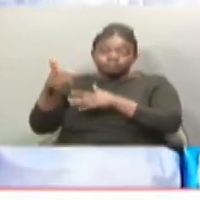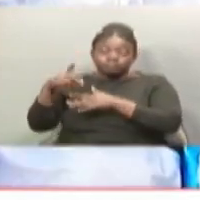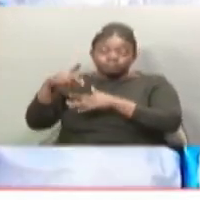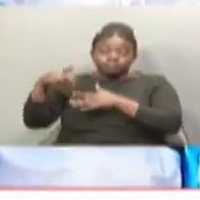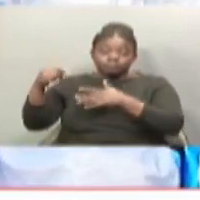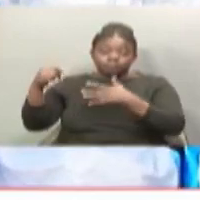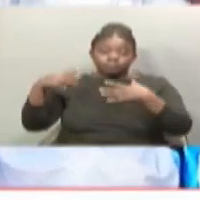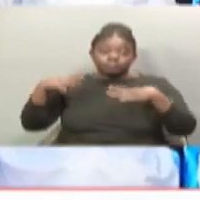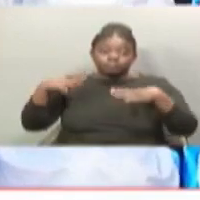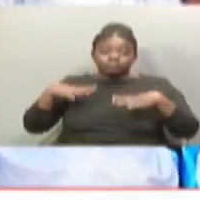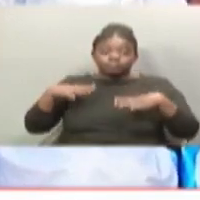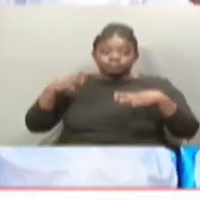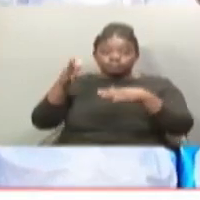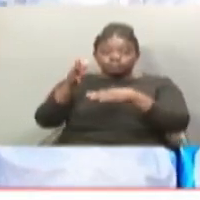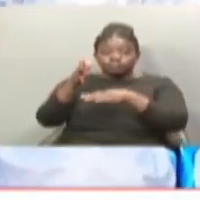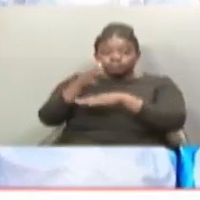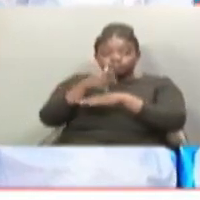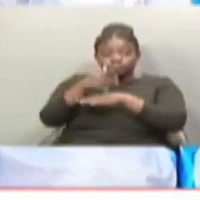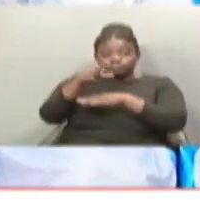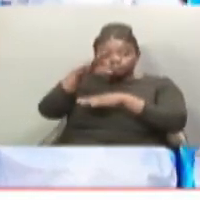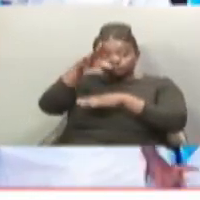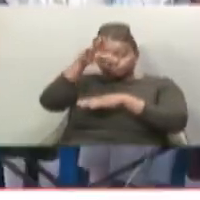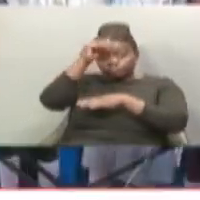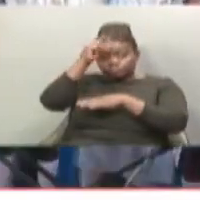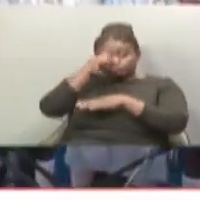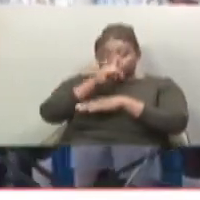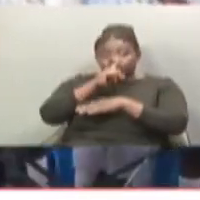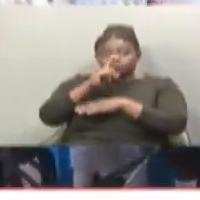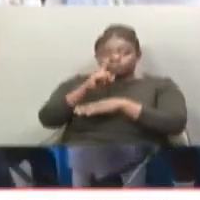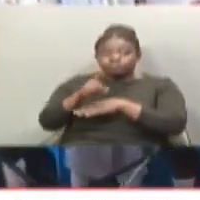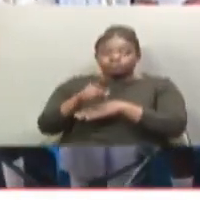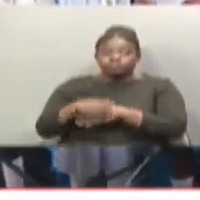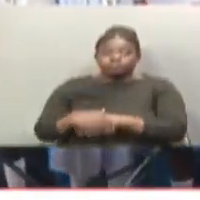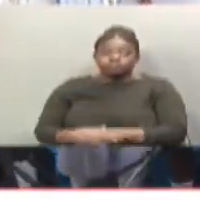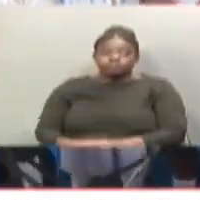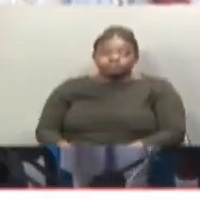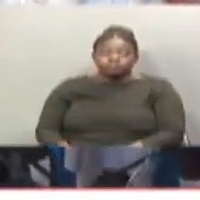luwummula ng'abaminisitule ebyenjigiriza bwe baalagira.